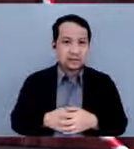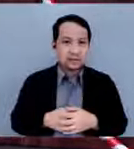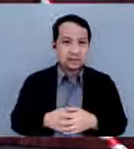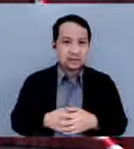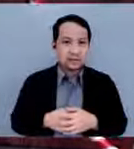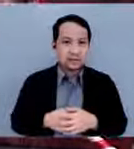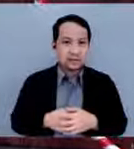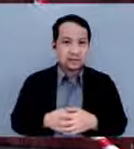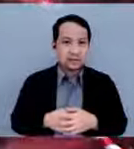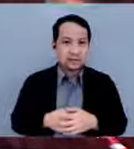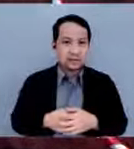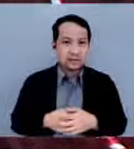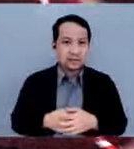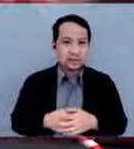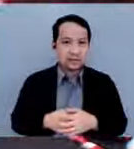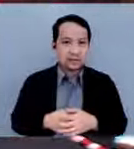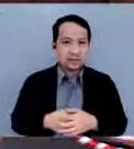mag-duwelo.